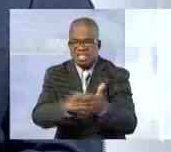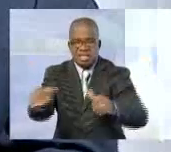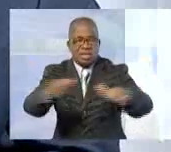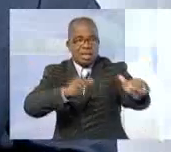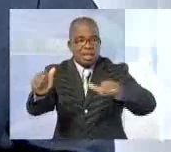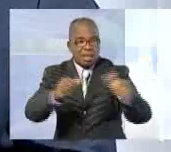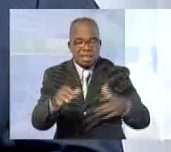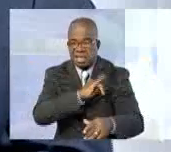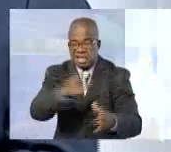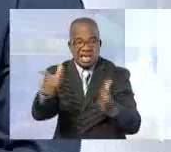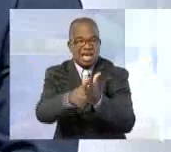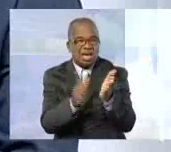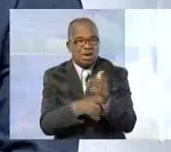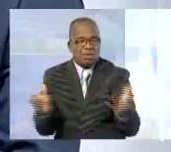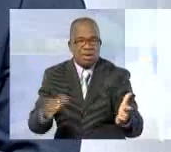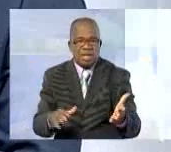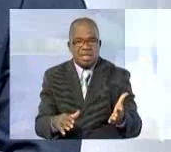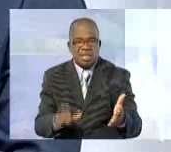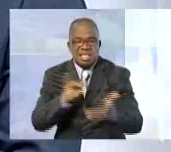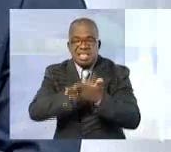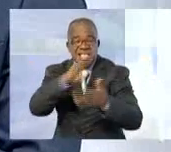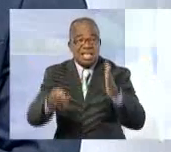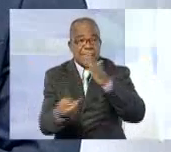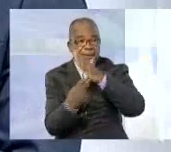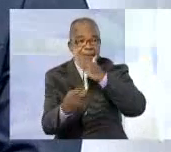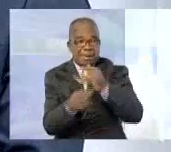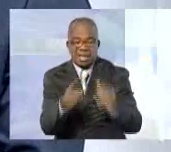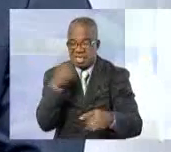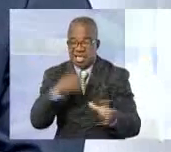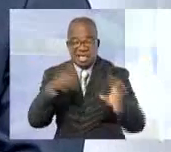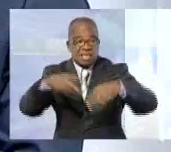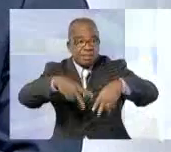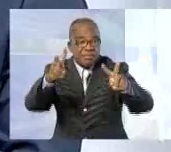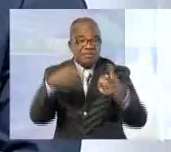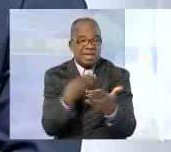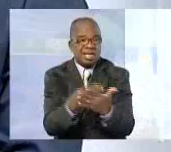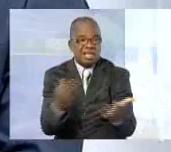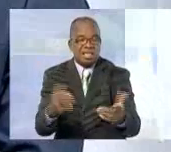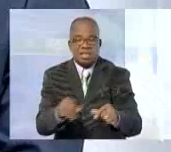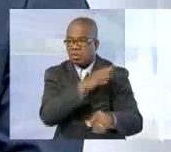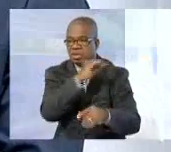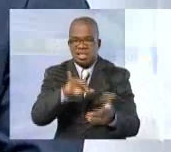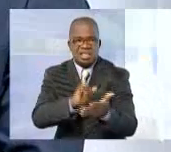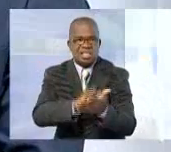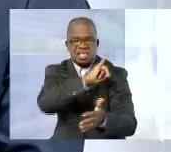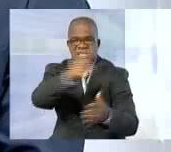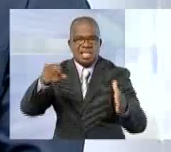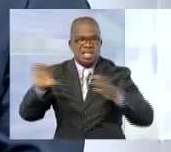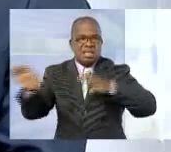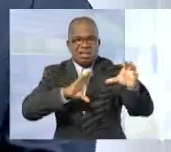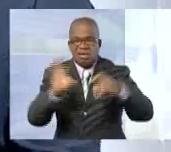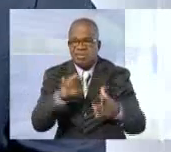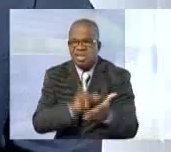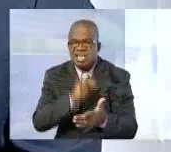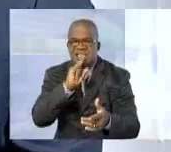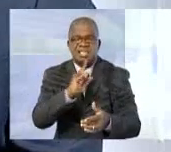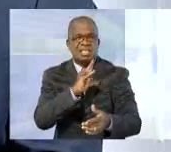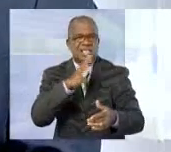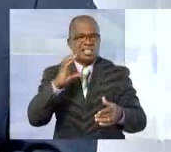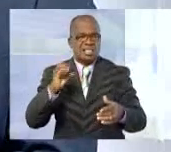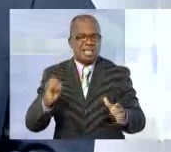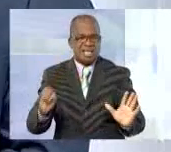Vous voyez les banques, n'importe qui ne peut pas faire les opérations de banque. Et ce qu'ils sont en train de faire peut être assimilé aussi à des opérations de banque. Parce que l'opération de